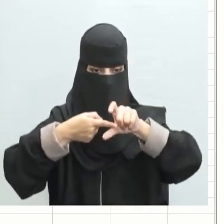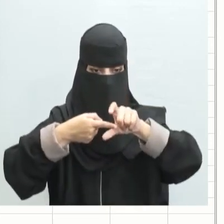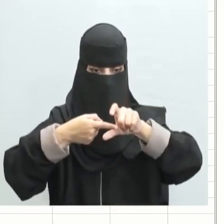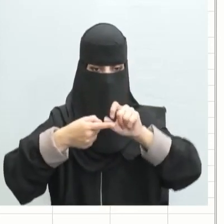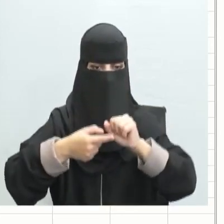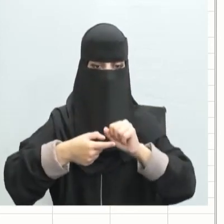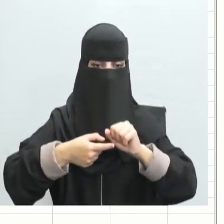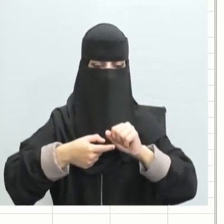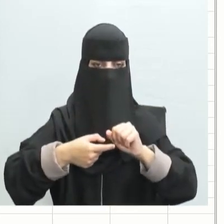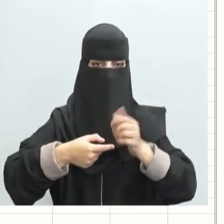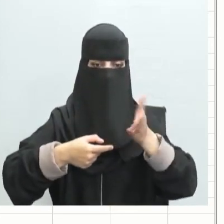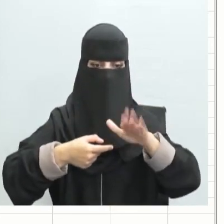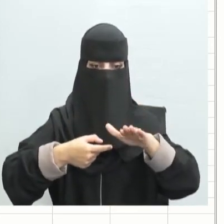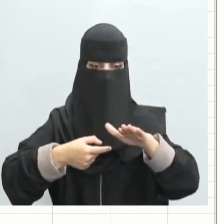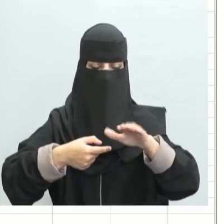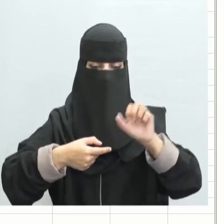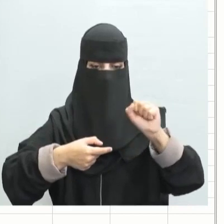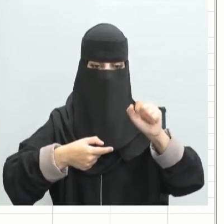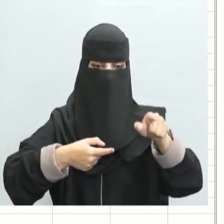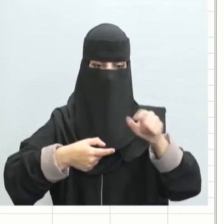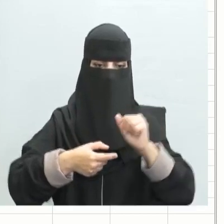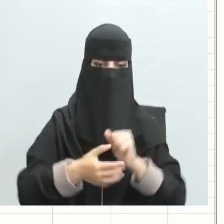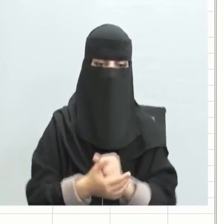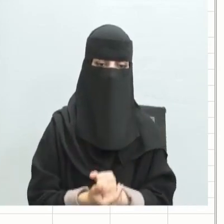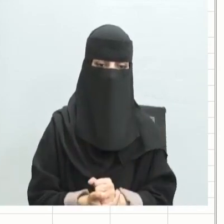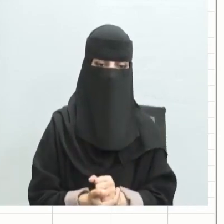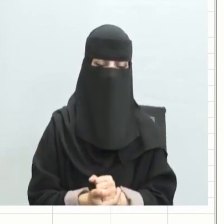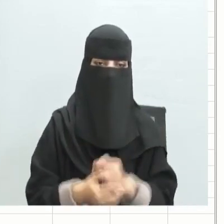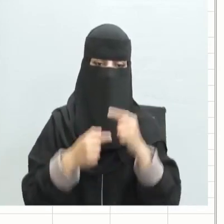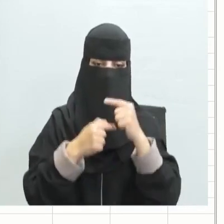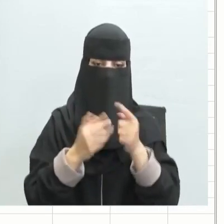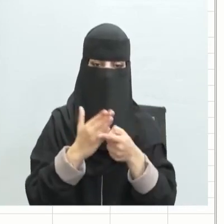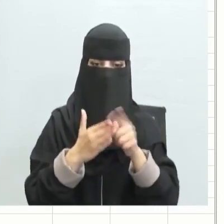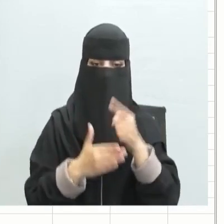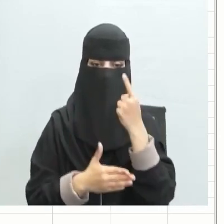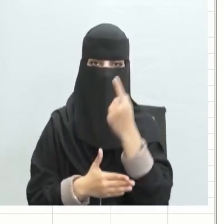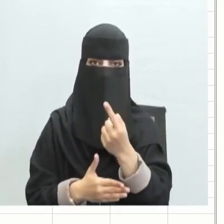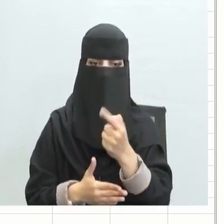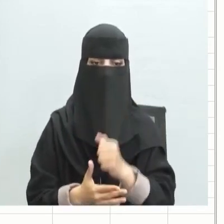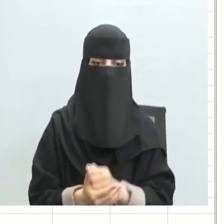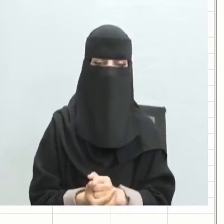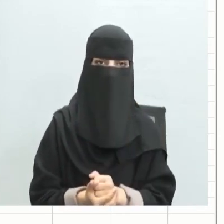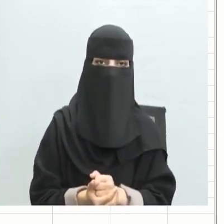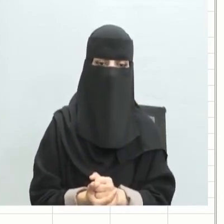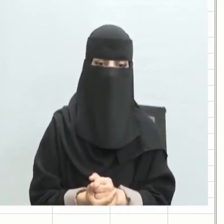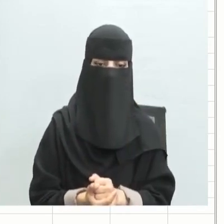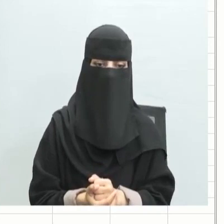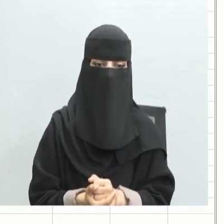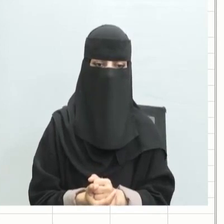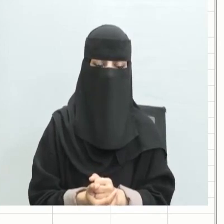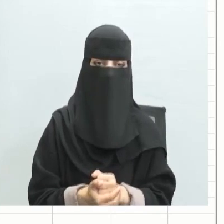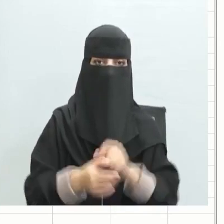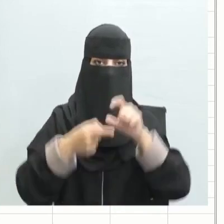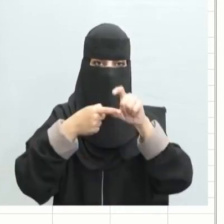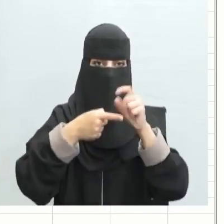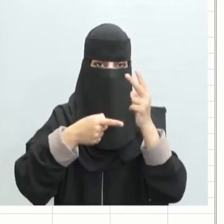التقسيم على ال a بهذه الصوره واضغط يساوي طبعا لما تقسم واحد على واحد بتعطيك واحد طيب لما نقسم